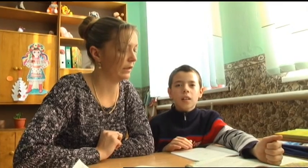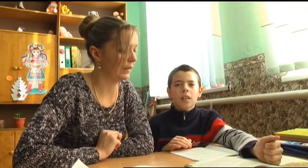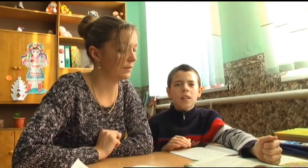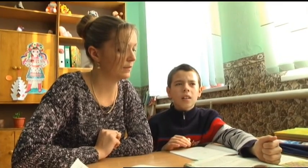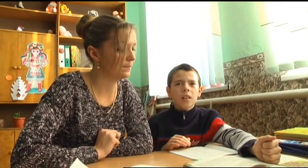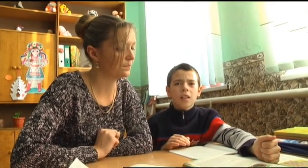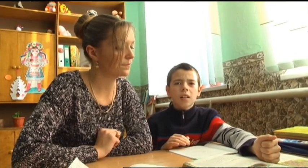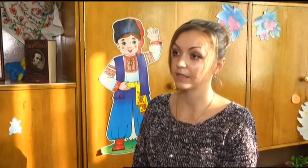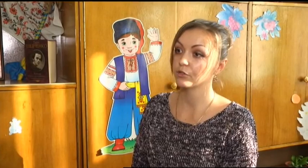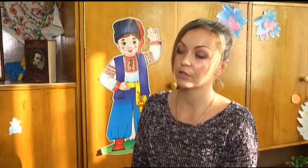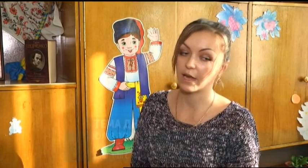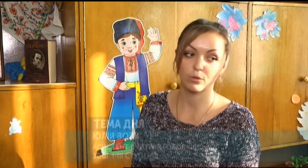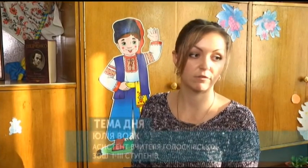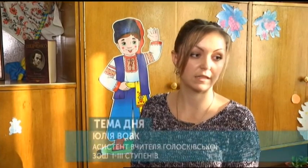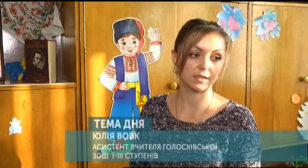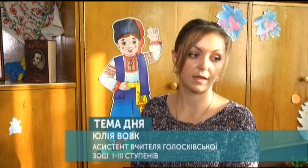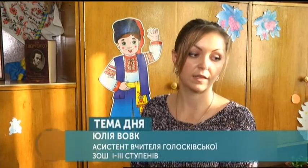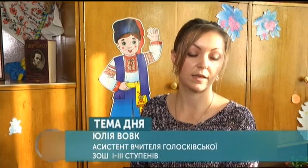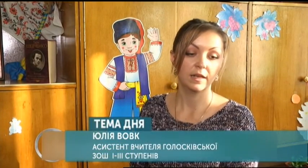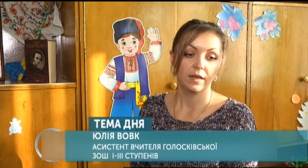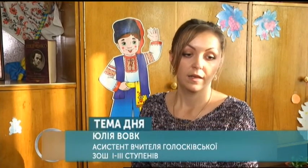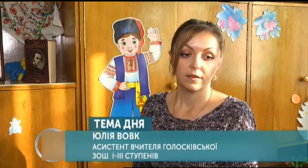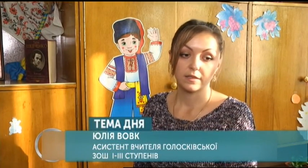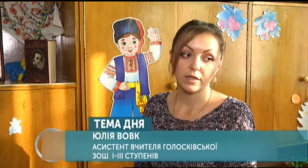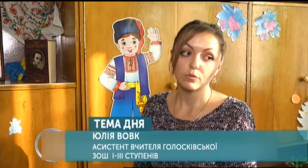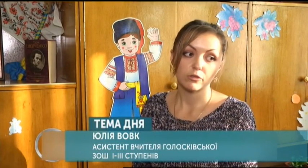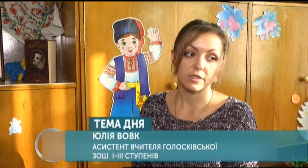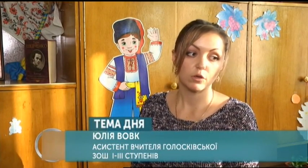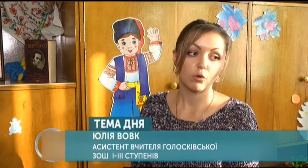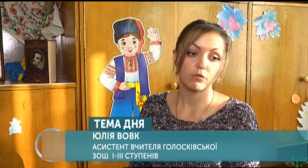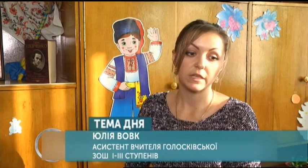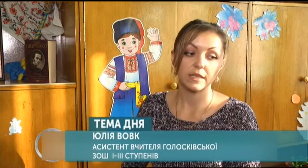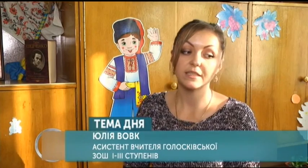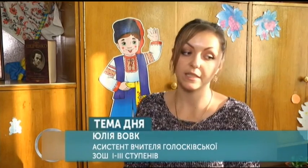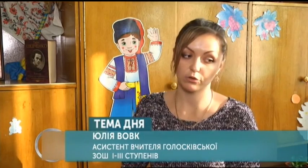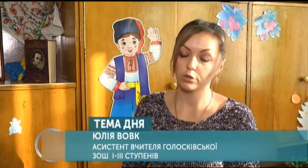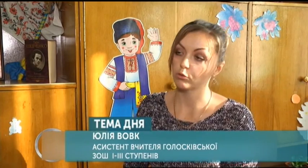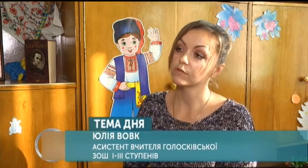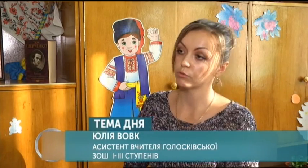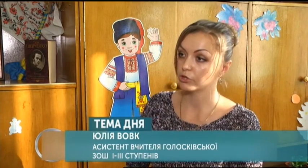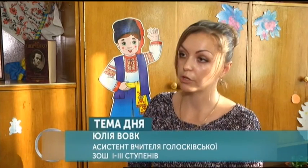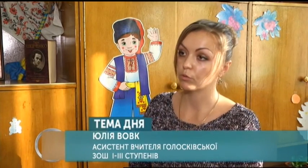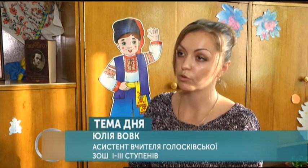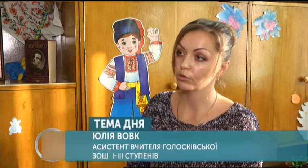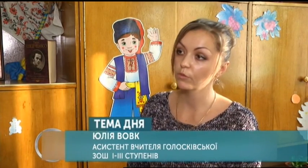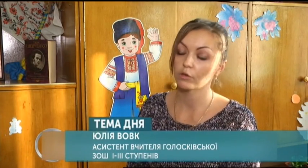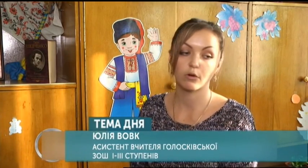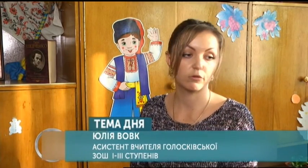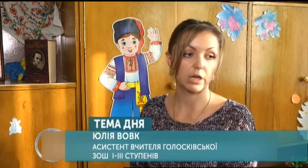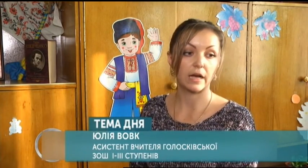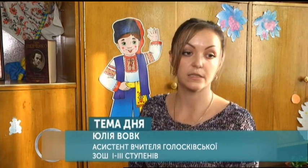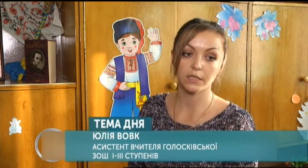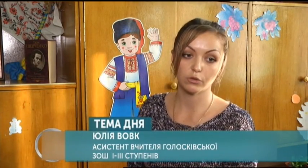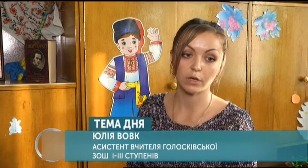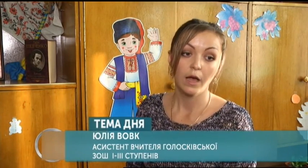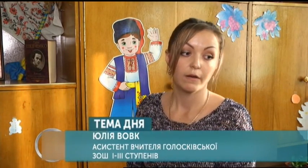помічник вчителя, асистент. Не відокремлювати, знаєте, я думаю, що це виховує і діток, його в свою чергу по одному